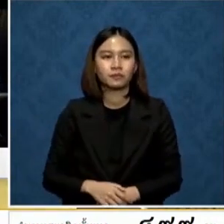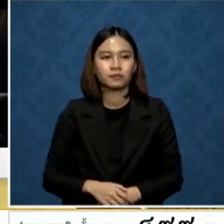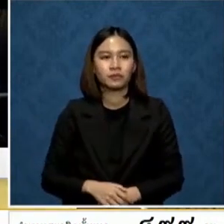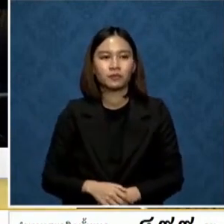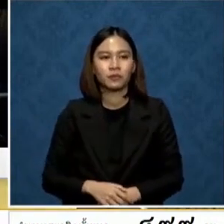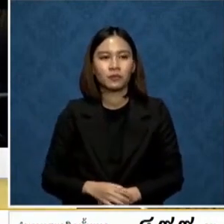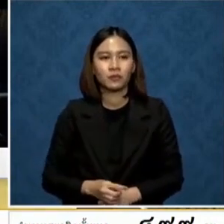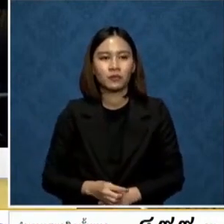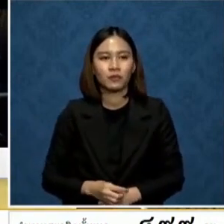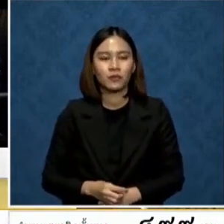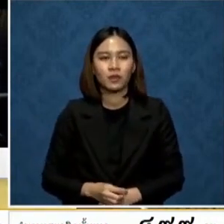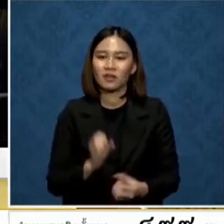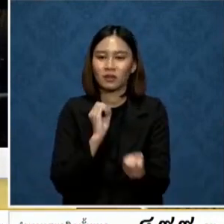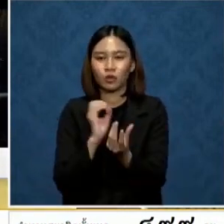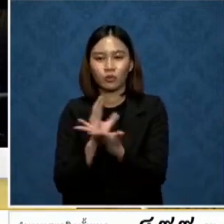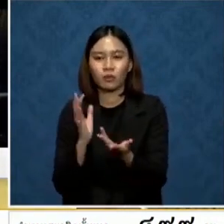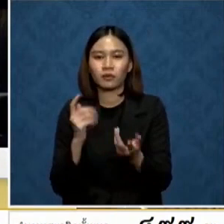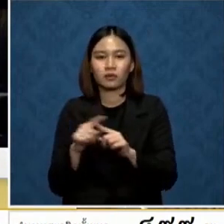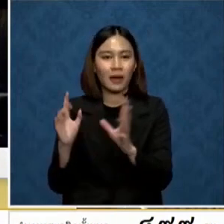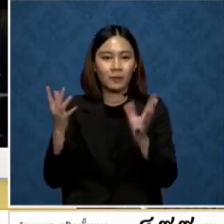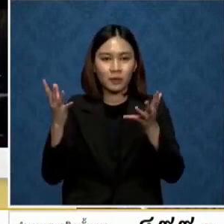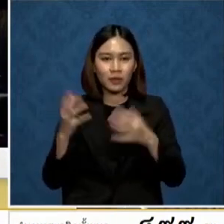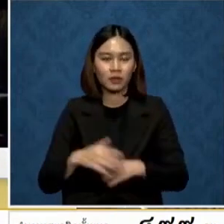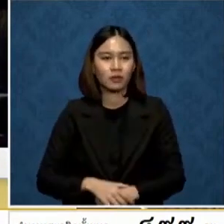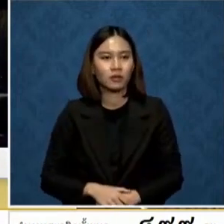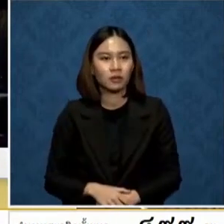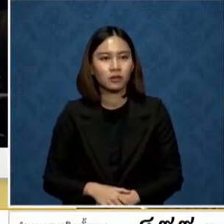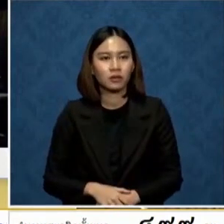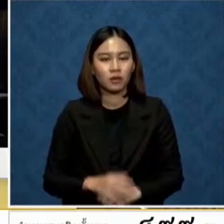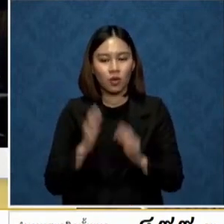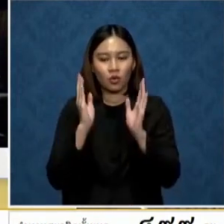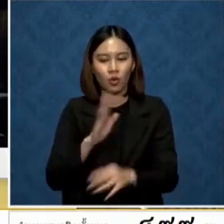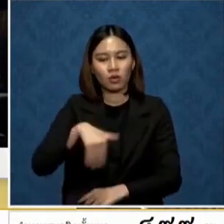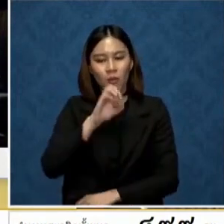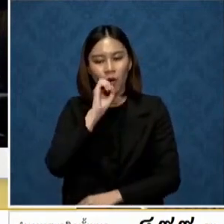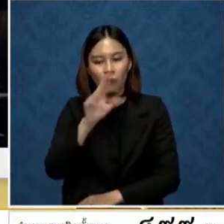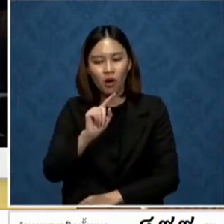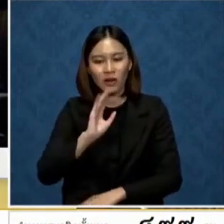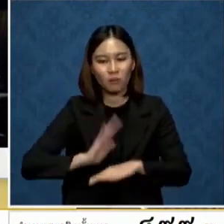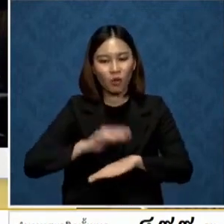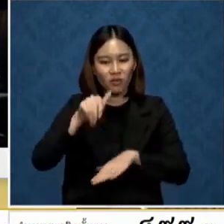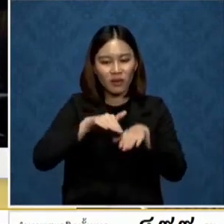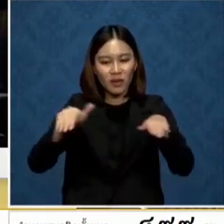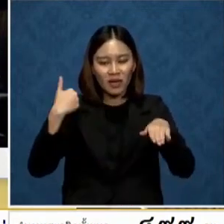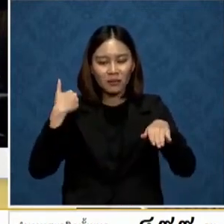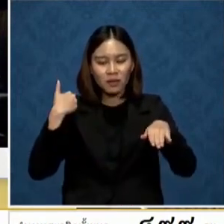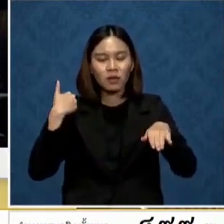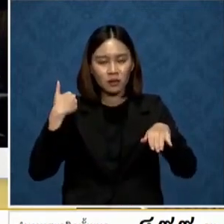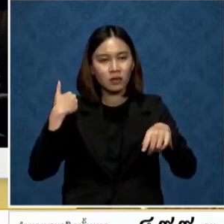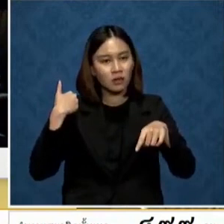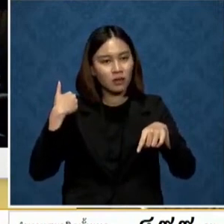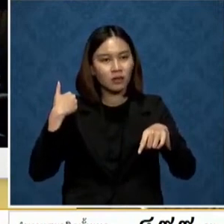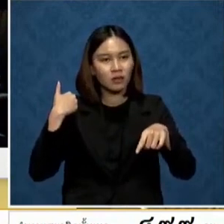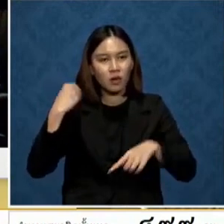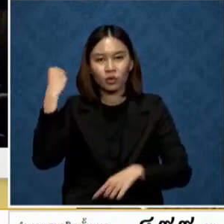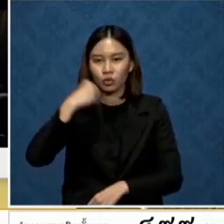ไม่เห็นไม่ยไม่เห็นมีอะไรที่จะเสียหายท่านประธานครับหลายคนบอกว่าต้องเพิ่มประสิทธิภาพเพิ่มประสิทธิภาพไอ้